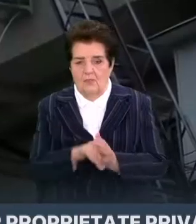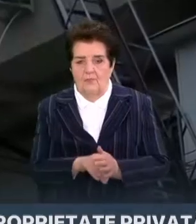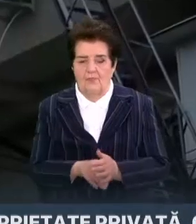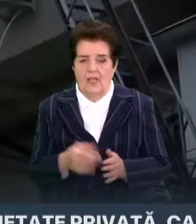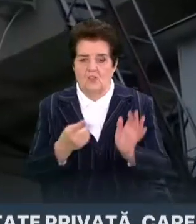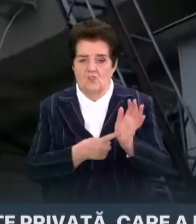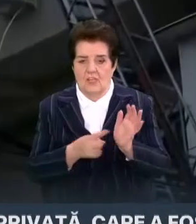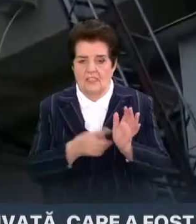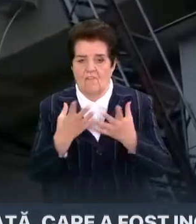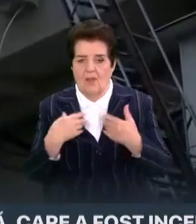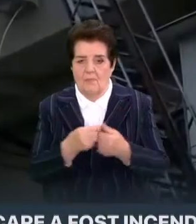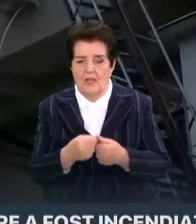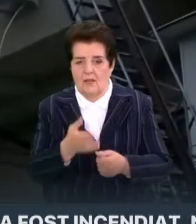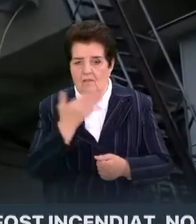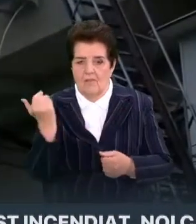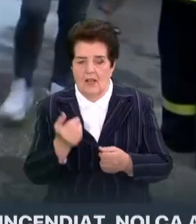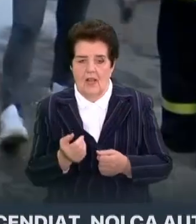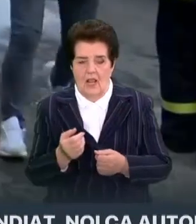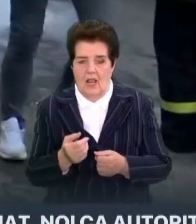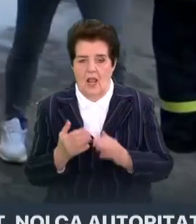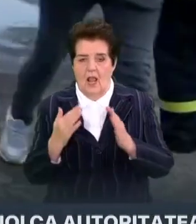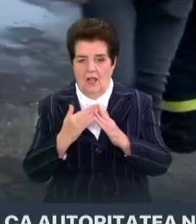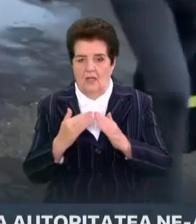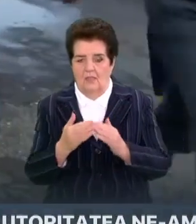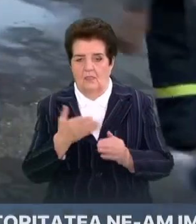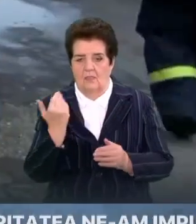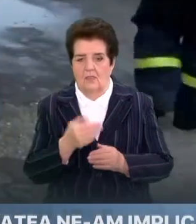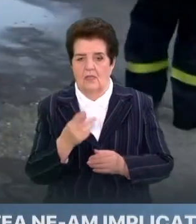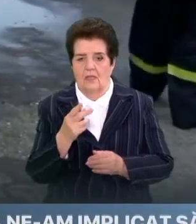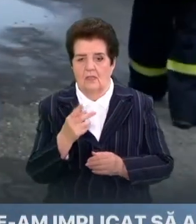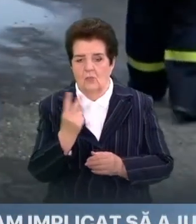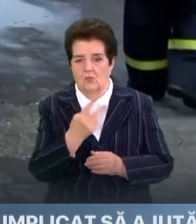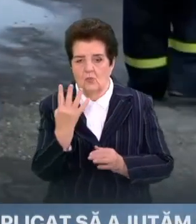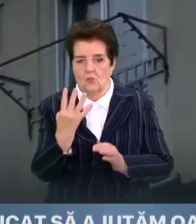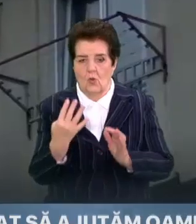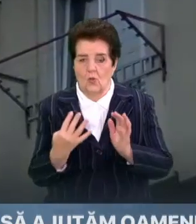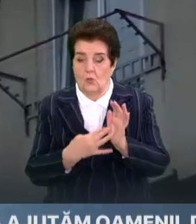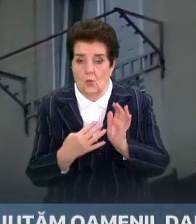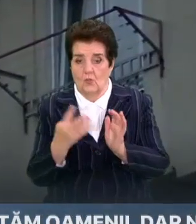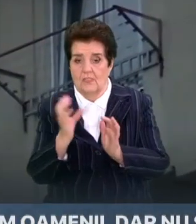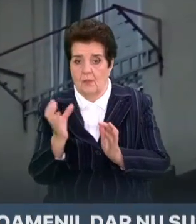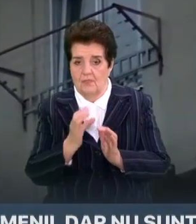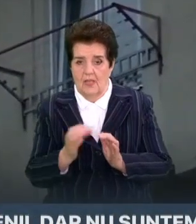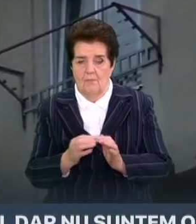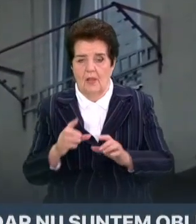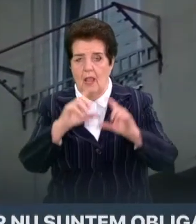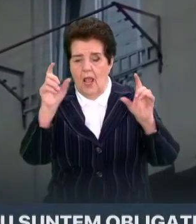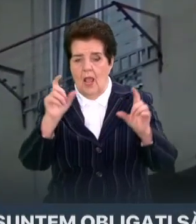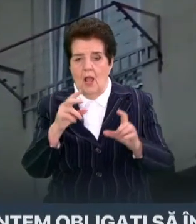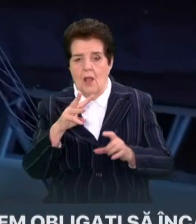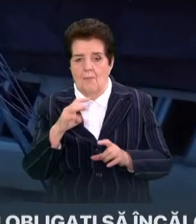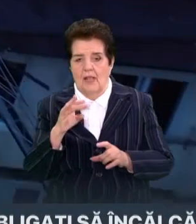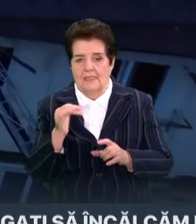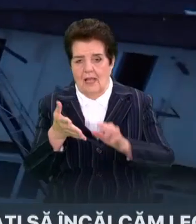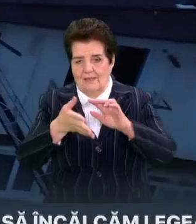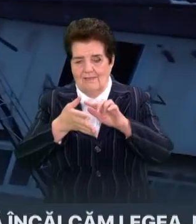6 familii au rămas fără acoperiș deasupra capului după ce în seara zilei de 29 septembrie mansarda în care locuiau a fost cuprinsă de